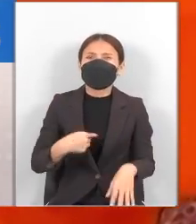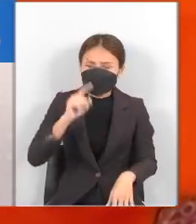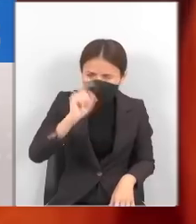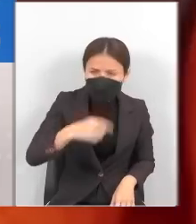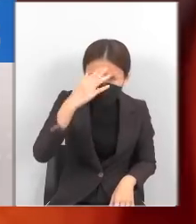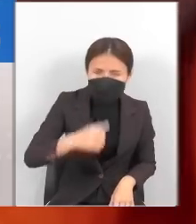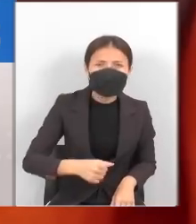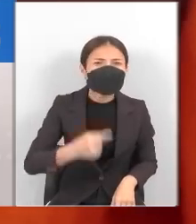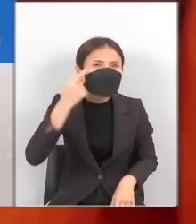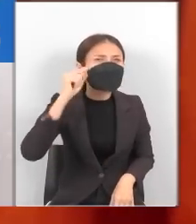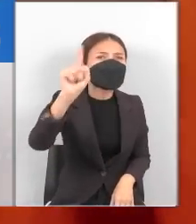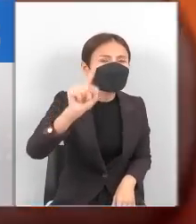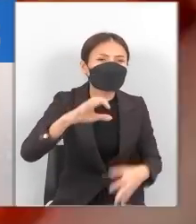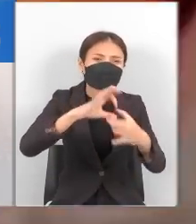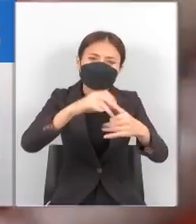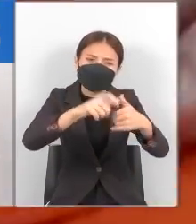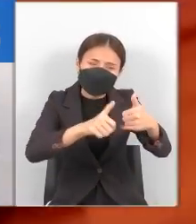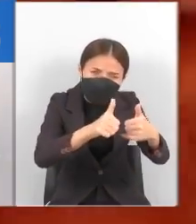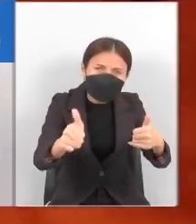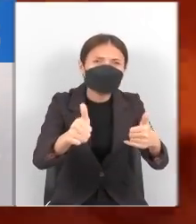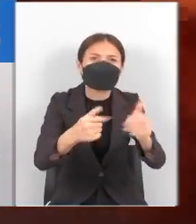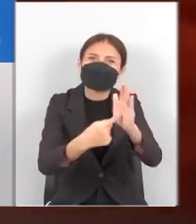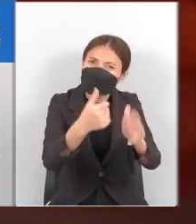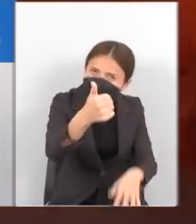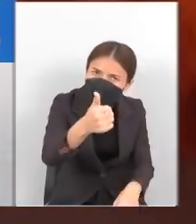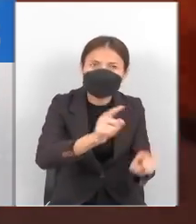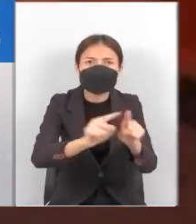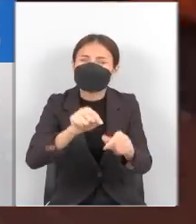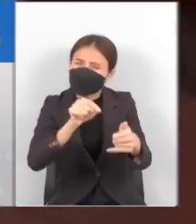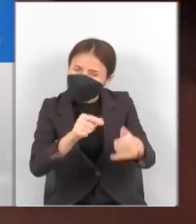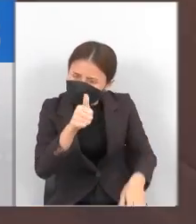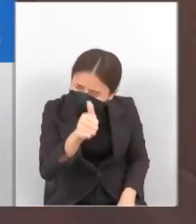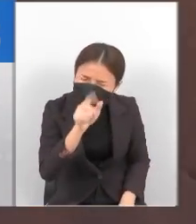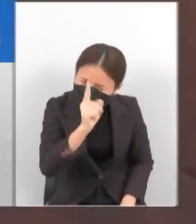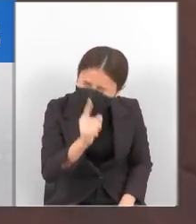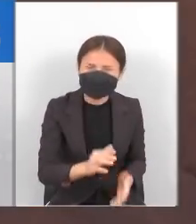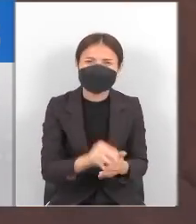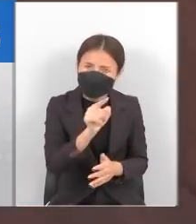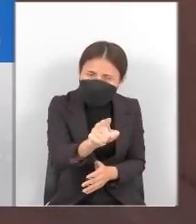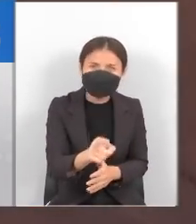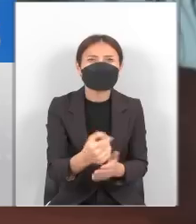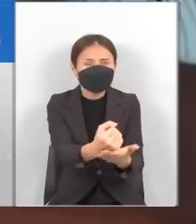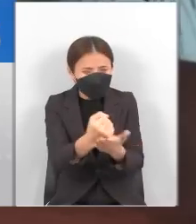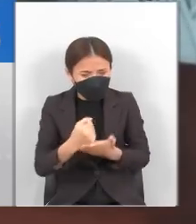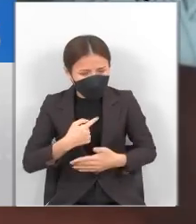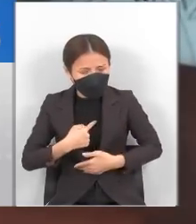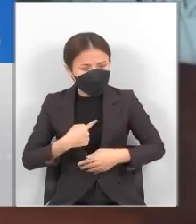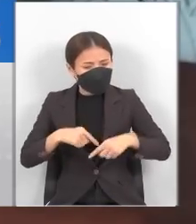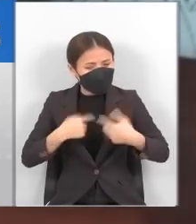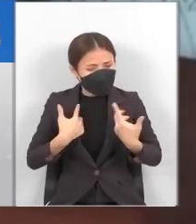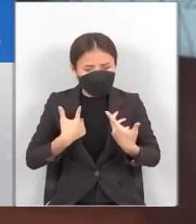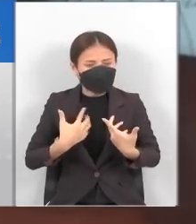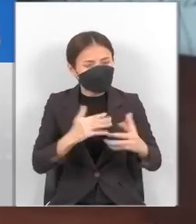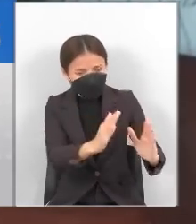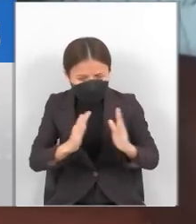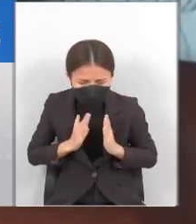ติดีนั่นแหละค่ะคือหัวใจสำคัญนะแล้วชาวพุทธเองที่มีปัญญาเห็นแท้จะไม่งมงายกินขี้กินเยี่ยวเด็ดขาดตามที่เป็นข่าวนะทุกวันนี้นะ